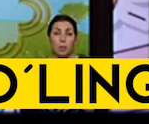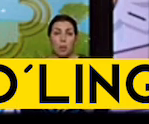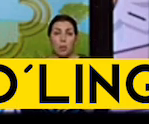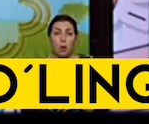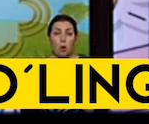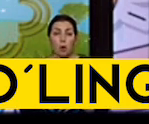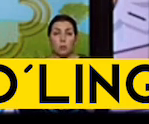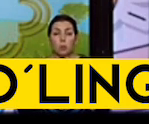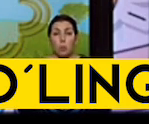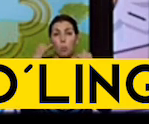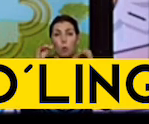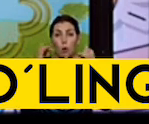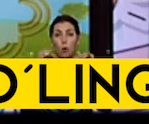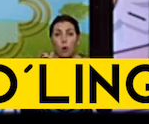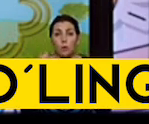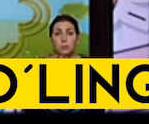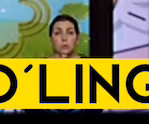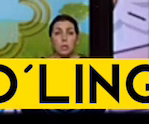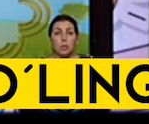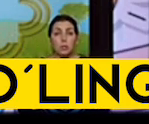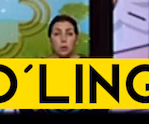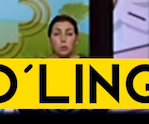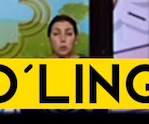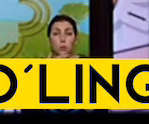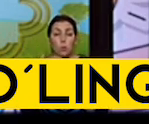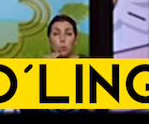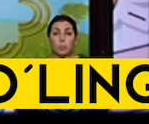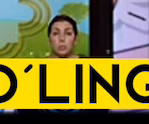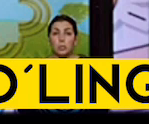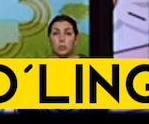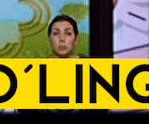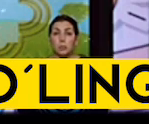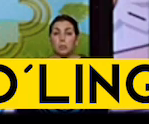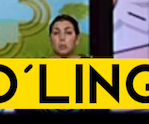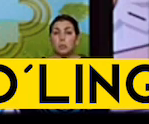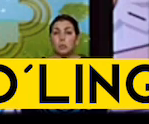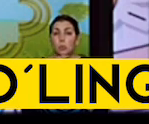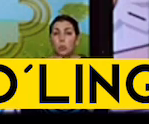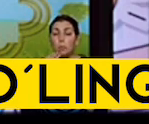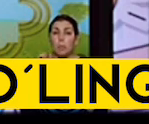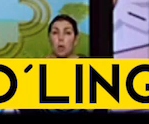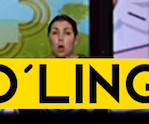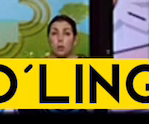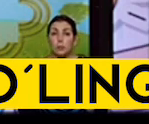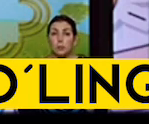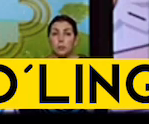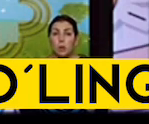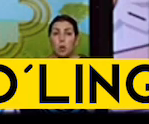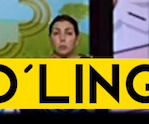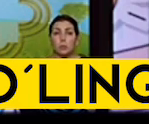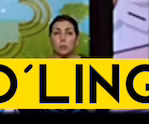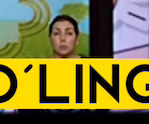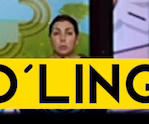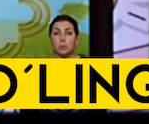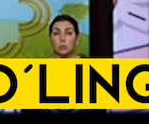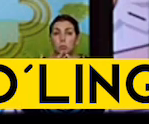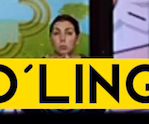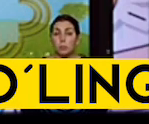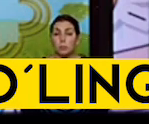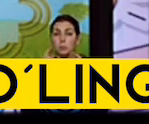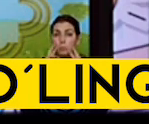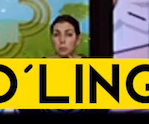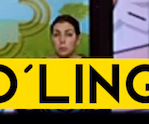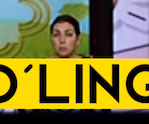Dehqon mollarining son-sanog'ini, yerlarining tanobini, oltinlarining hisobini bilmas